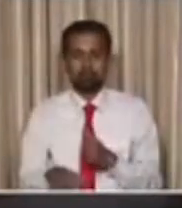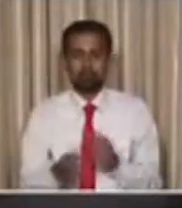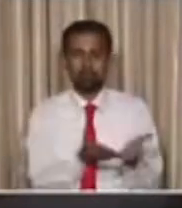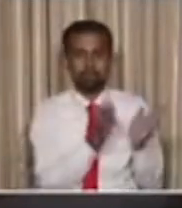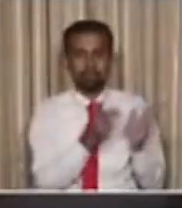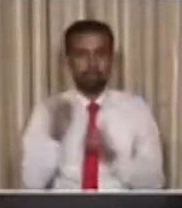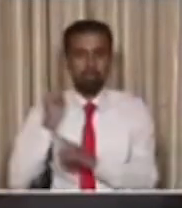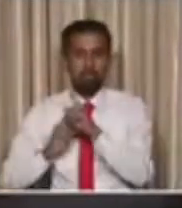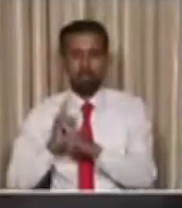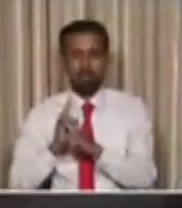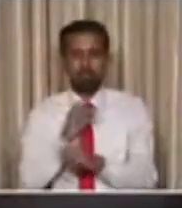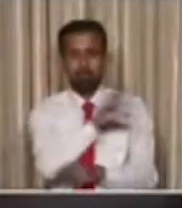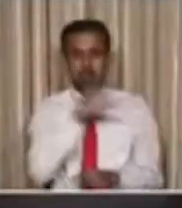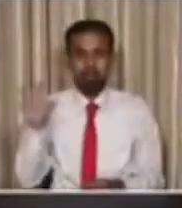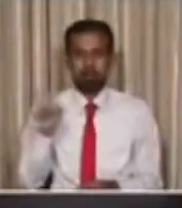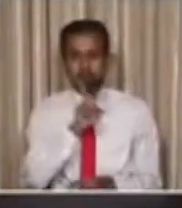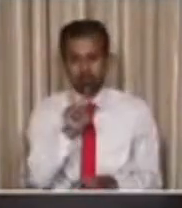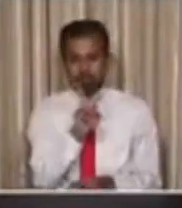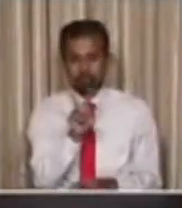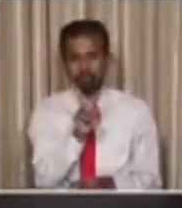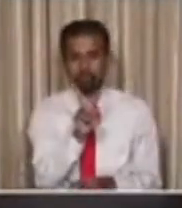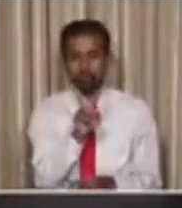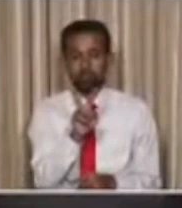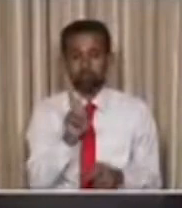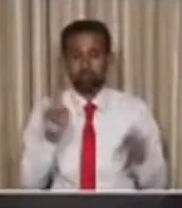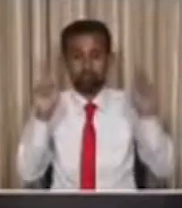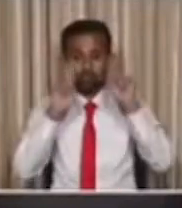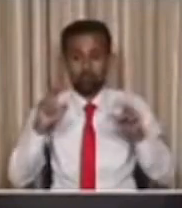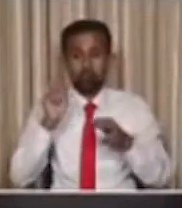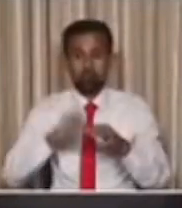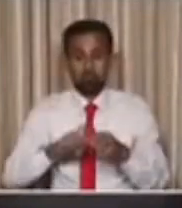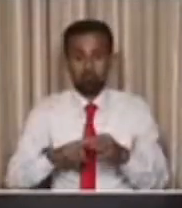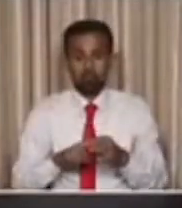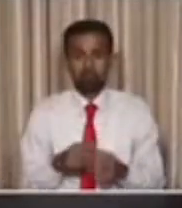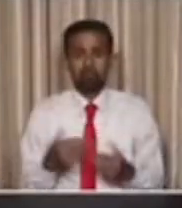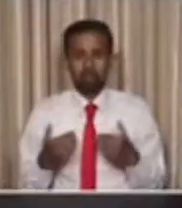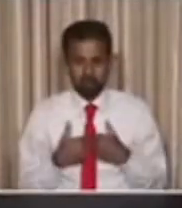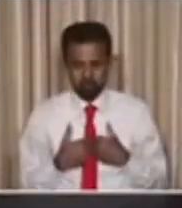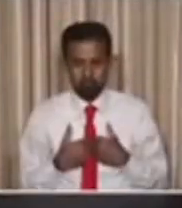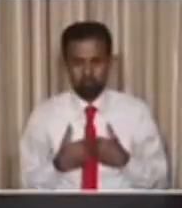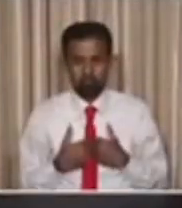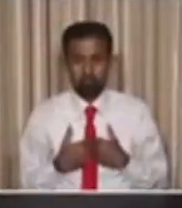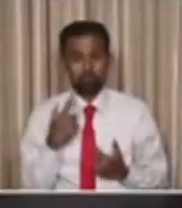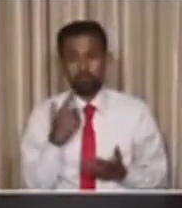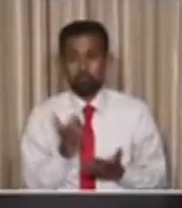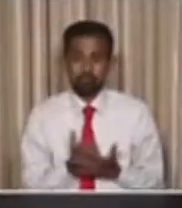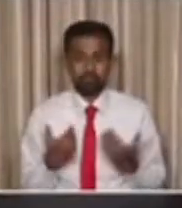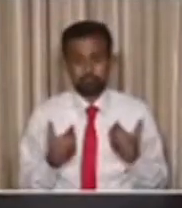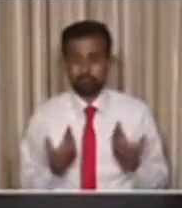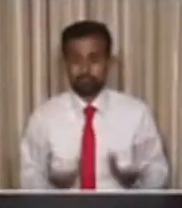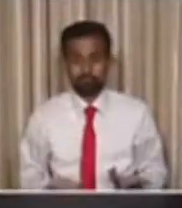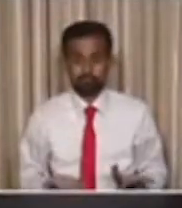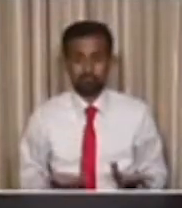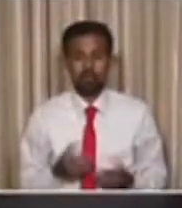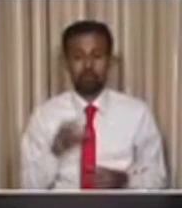ඉන්දියාවයි කැනඩාවයි වගේ රටවල් දෙකක් අතර තියෙන ජාත්‍යන්තර ප්‍රශ්නයකට මේ අපිට පාන් කියා ගන්න බැරිව අපි මේ ඉන්න